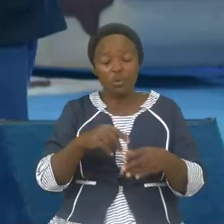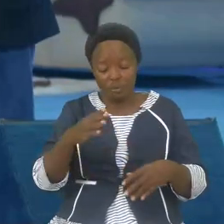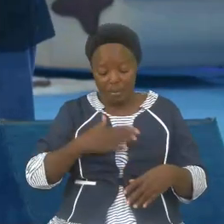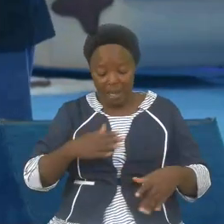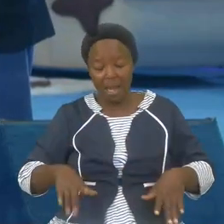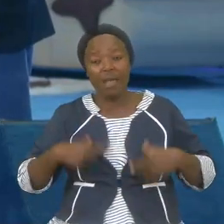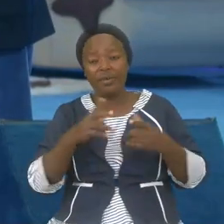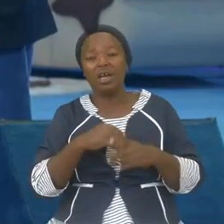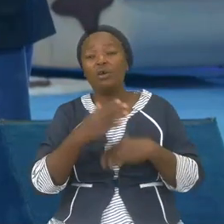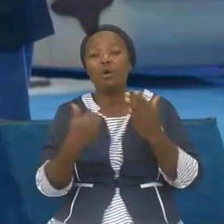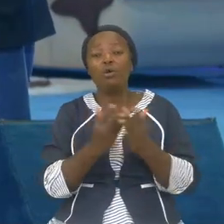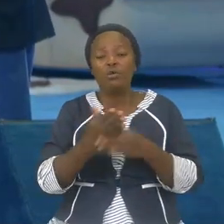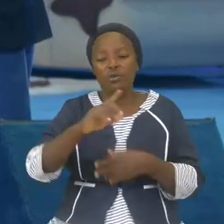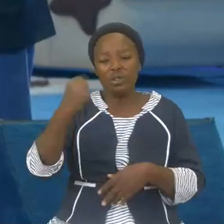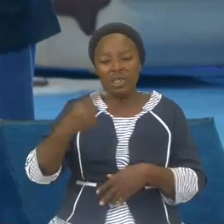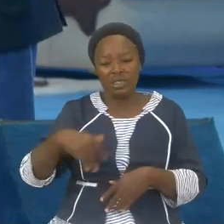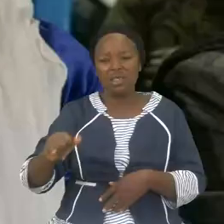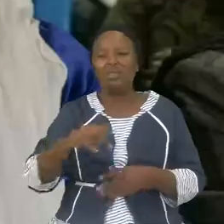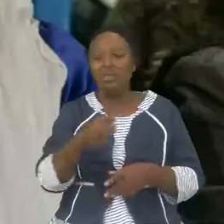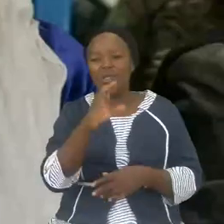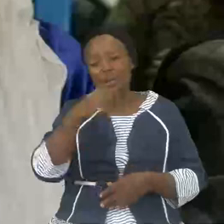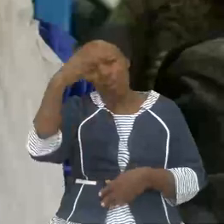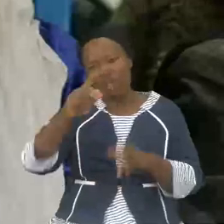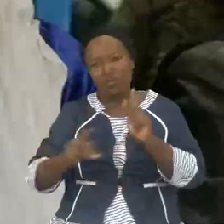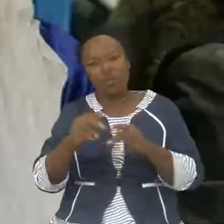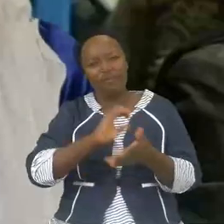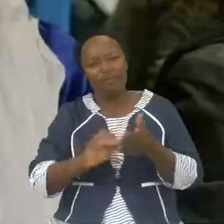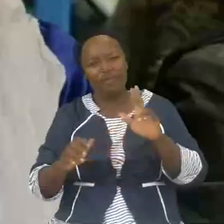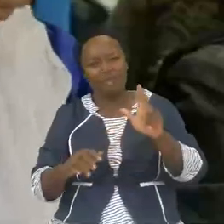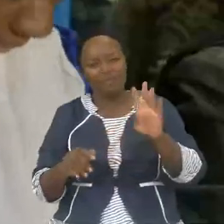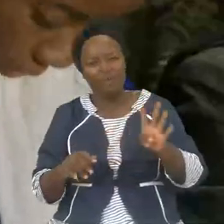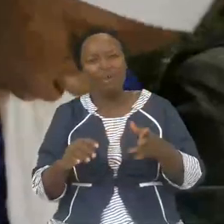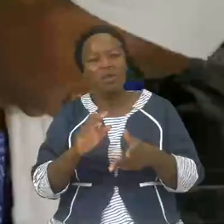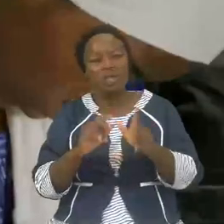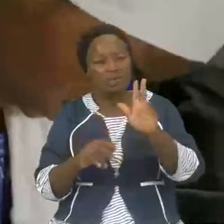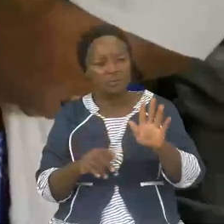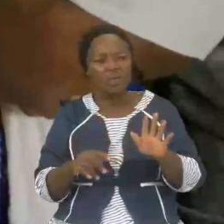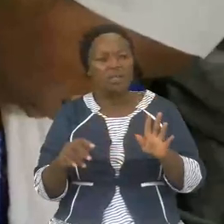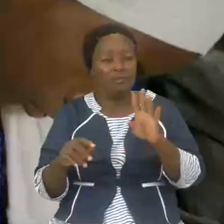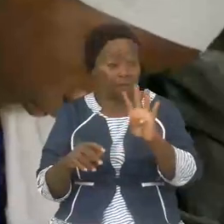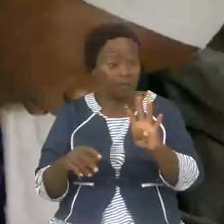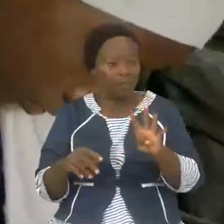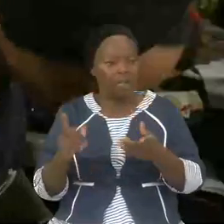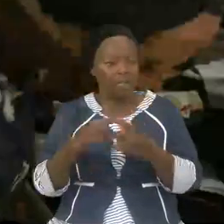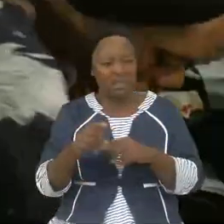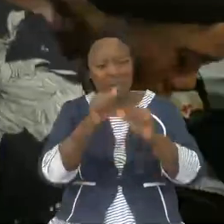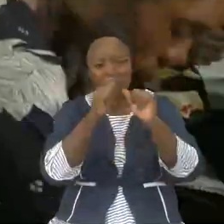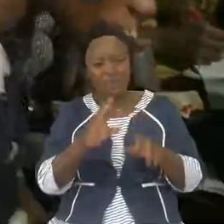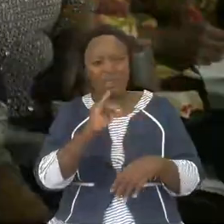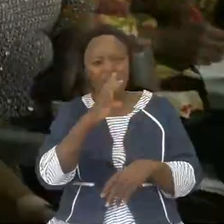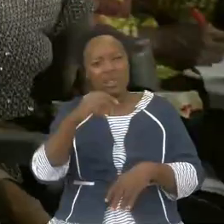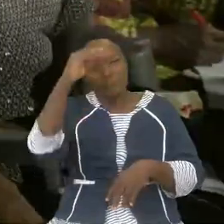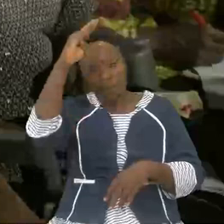de la vie, je crois à l'éternité, sont les gens qui sont sages. 34 maintenant dit, heureux